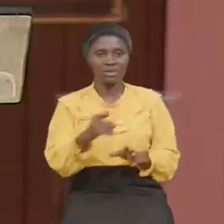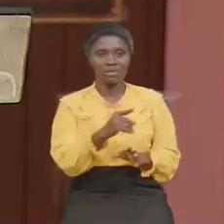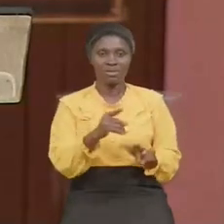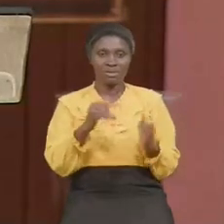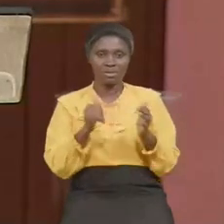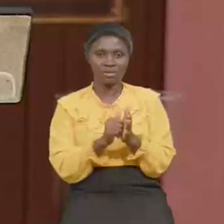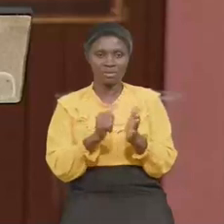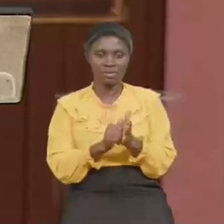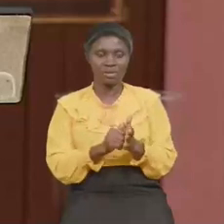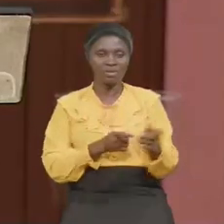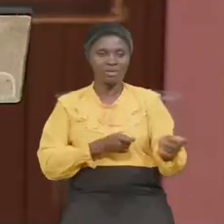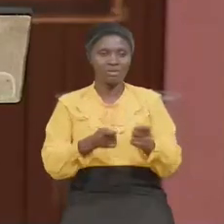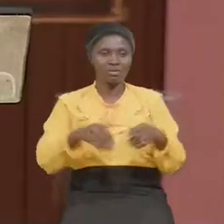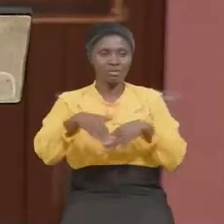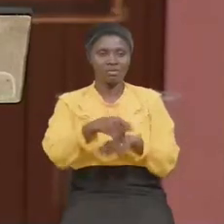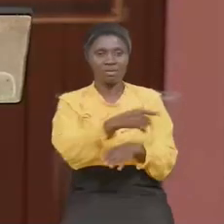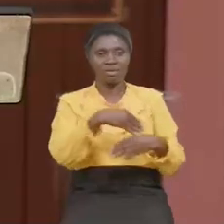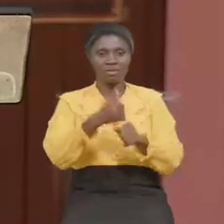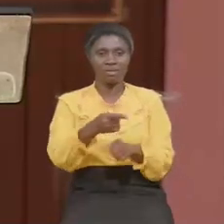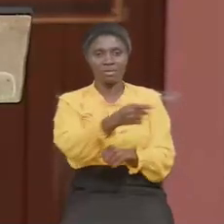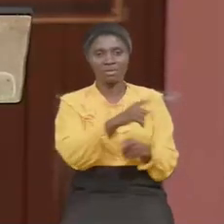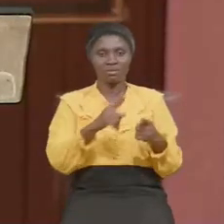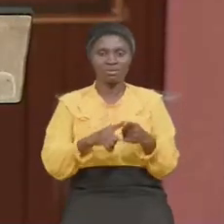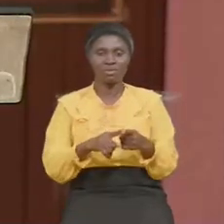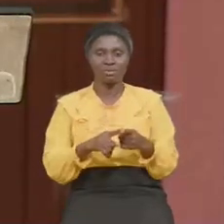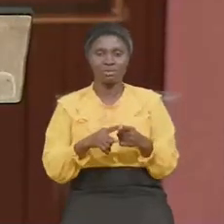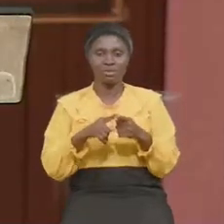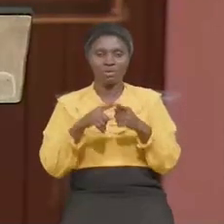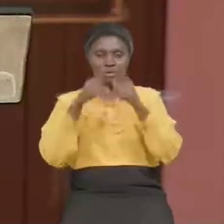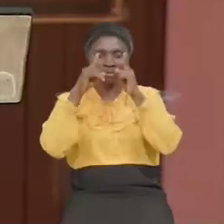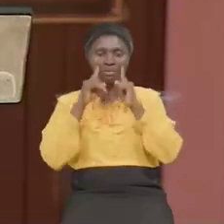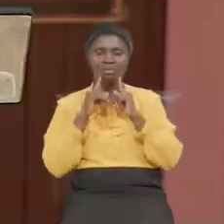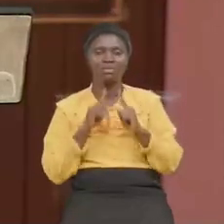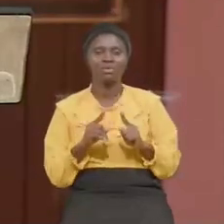est outragé. Ils les font pleurer. Et mon nom